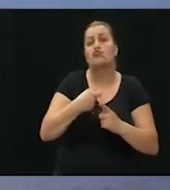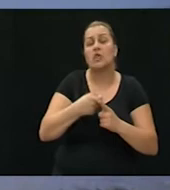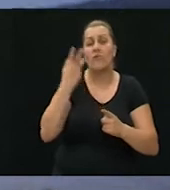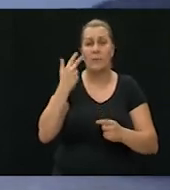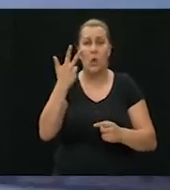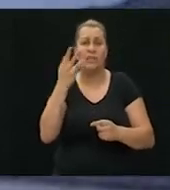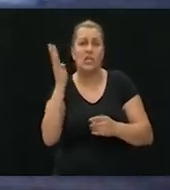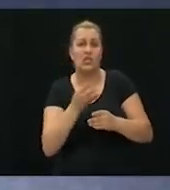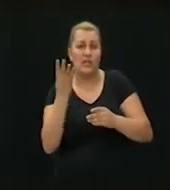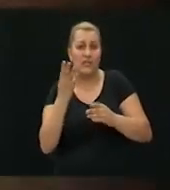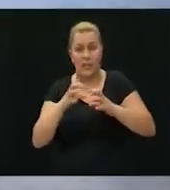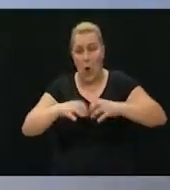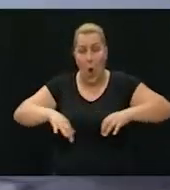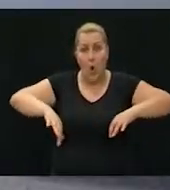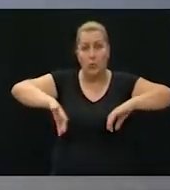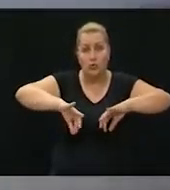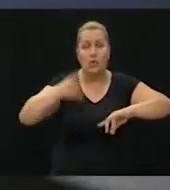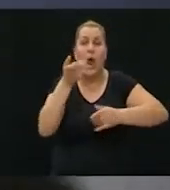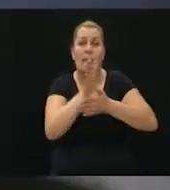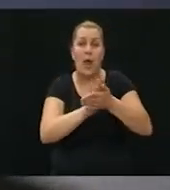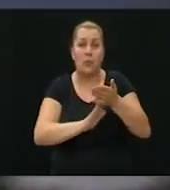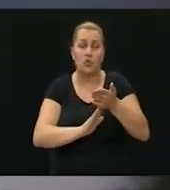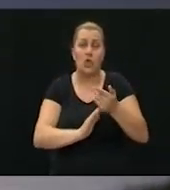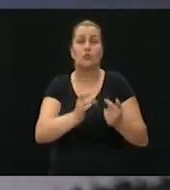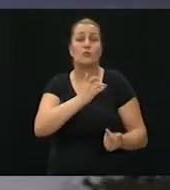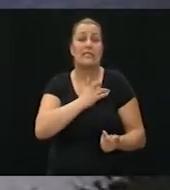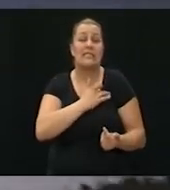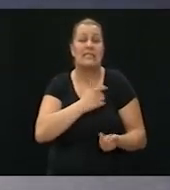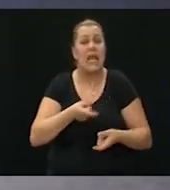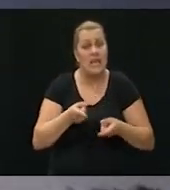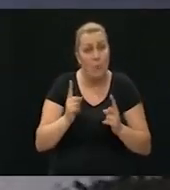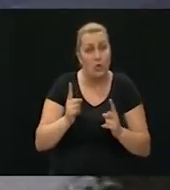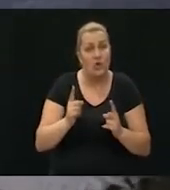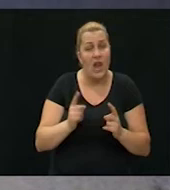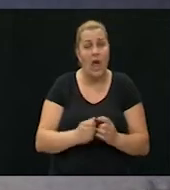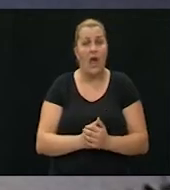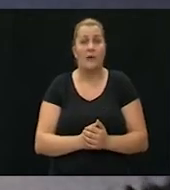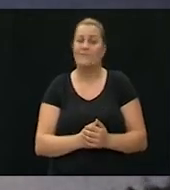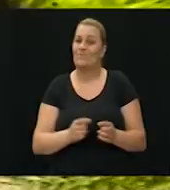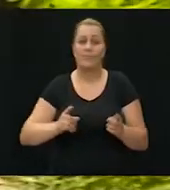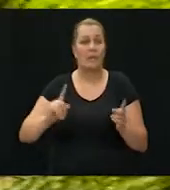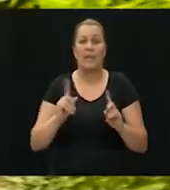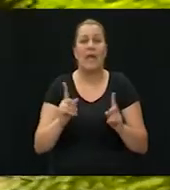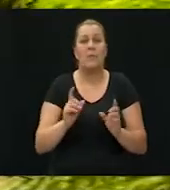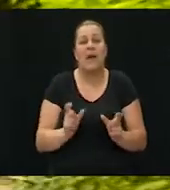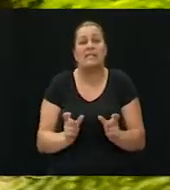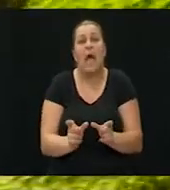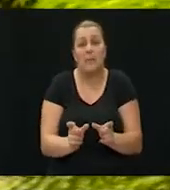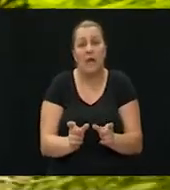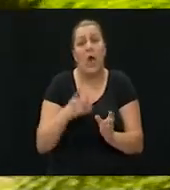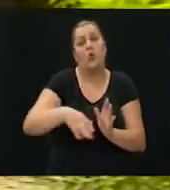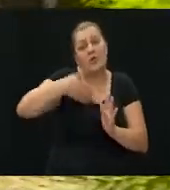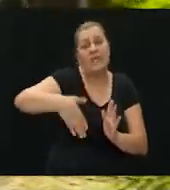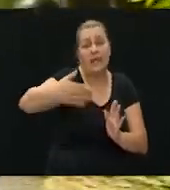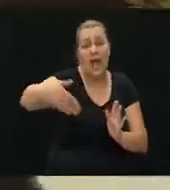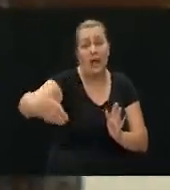3/4 okruženo, ali rekli ste na početku startu, srce Imoćana nema zapreka, ono ide